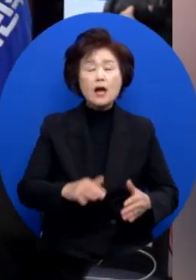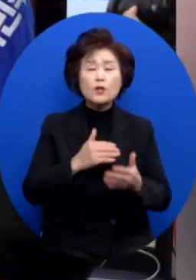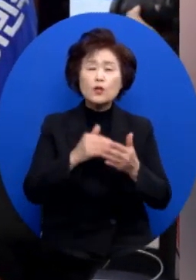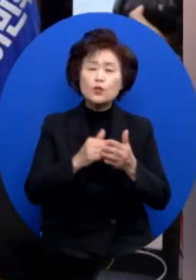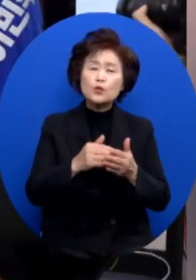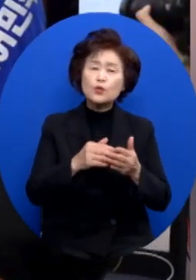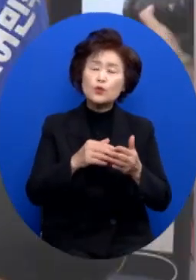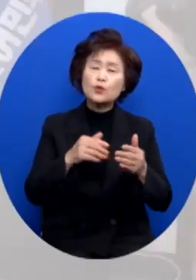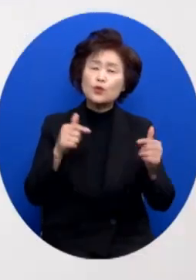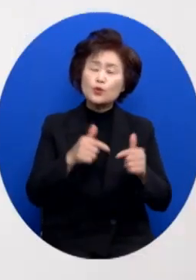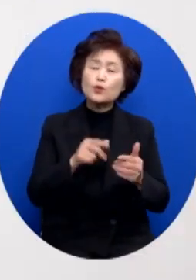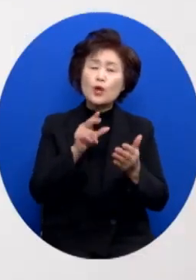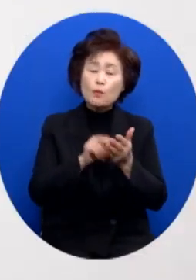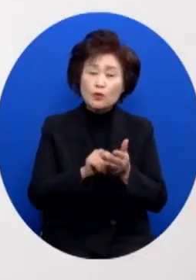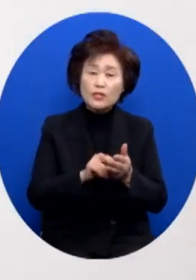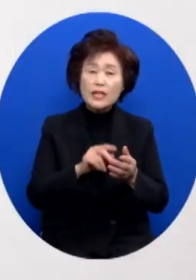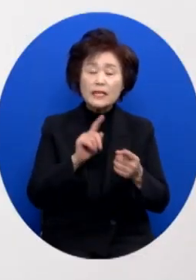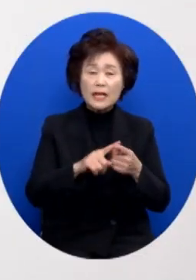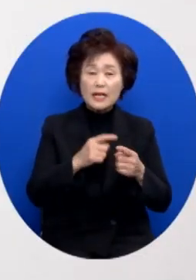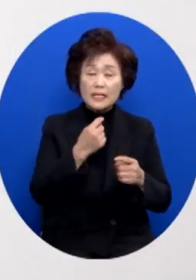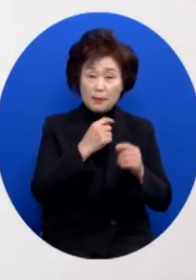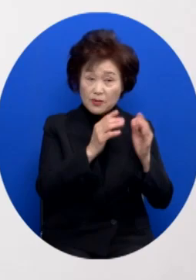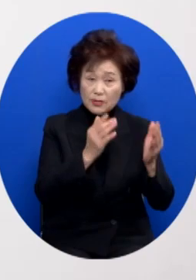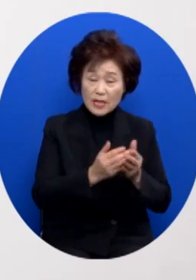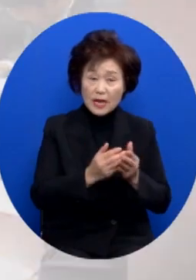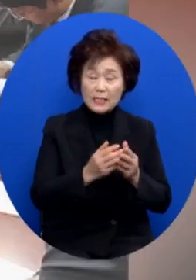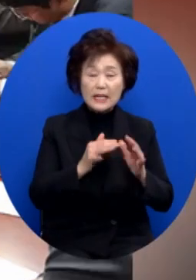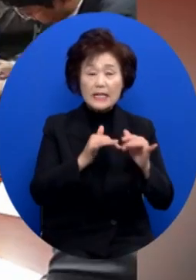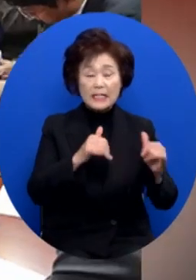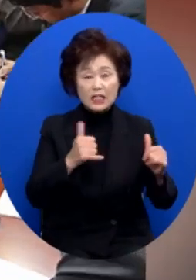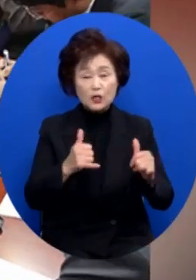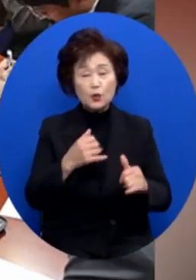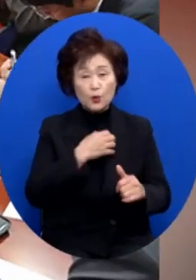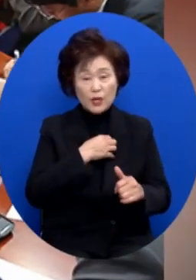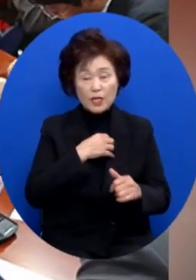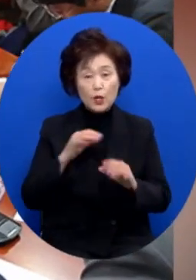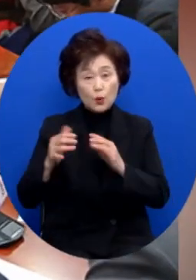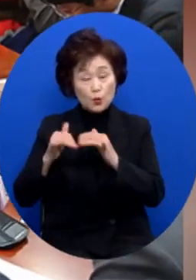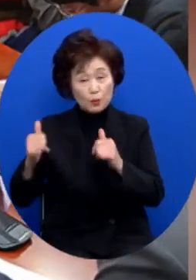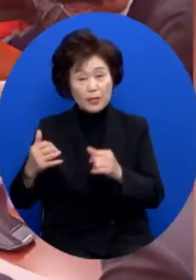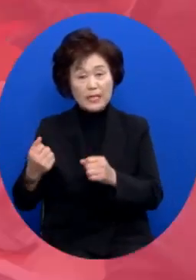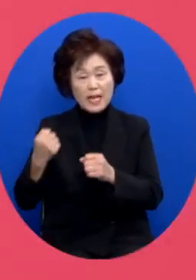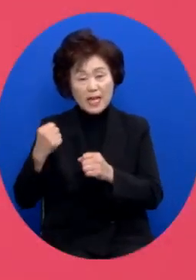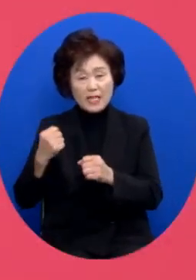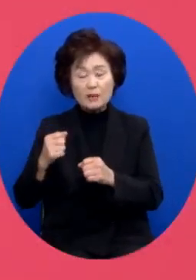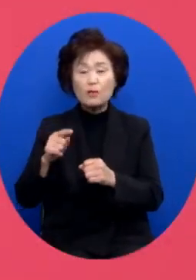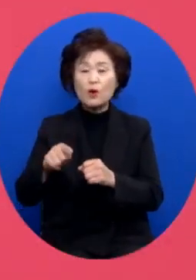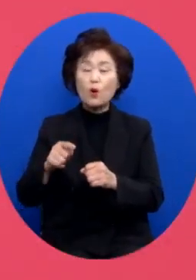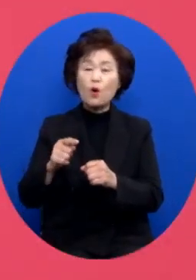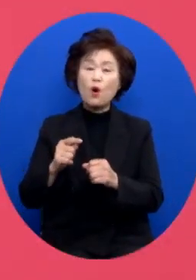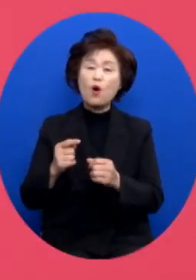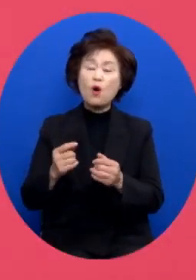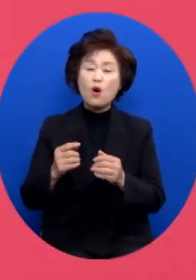컨트롤 타워로 민주당은 인구위기 대응부서 2급